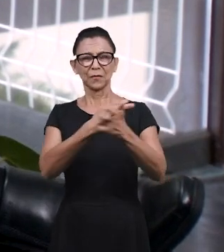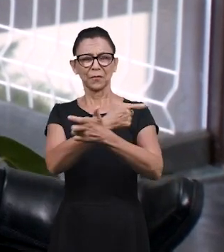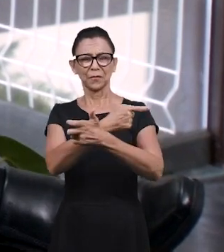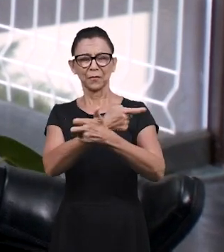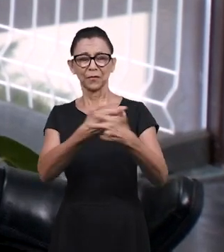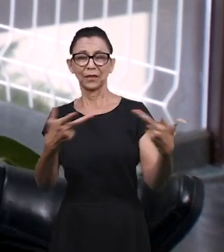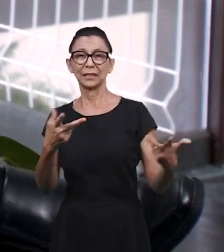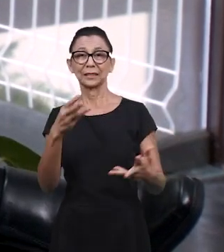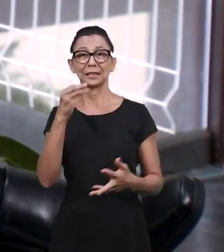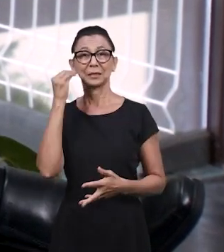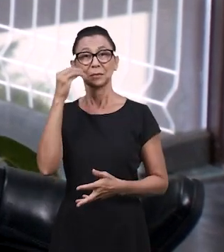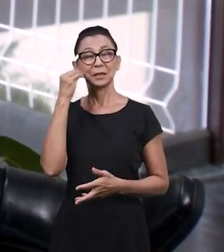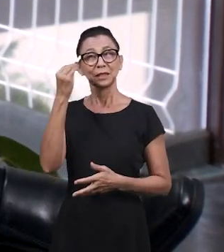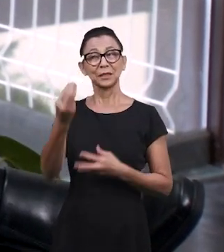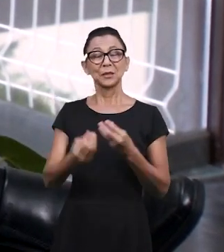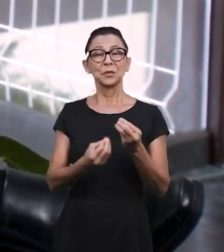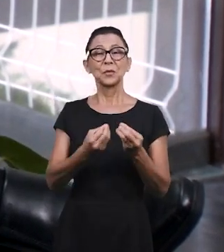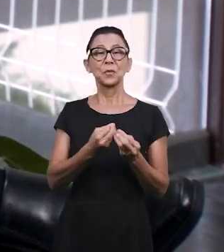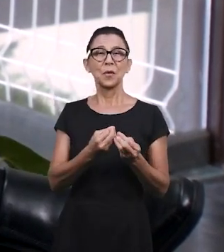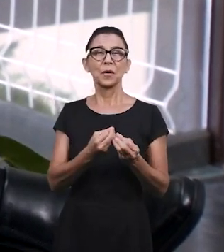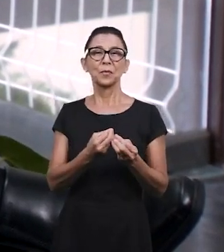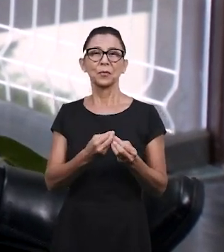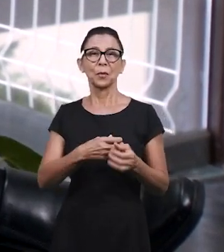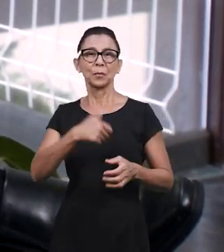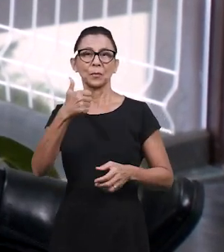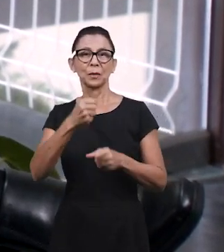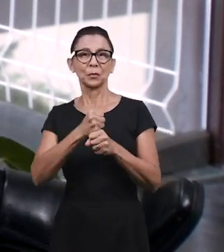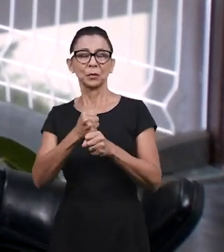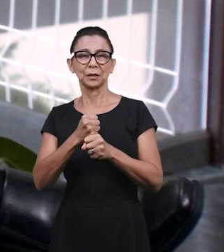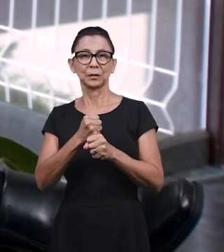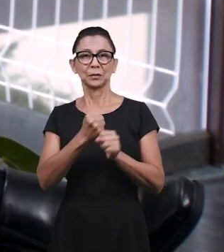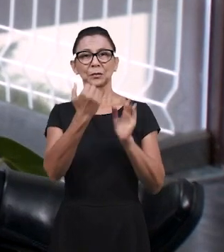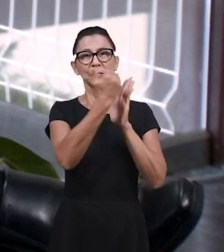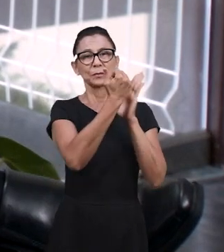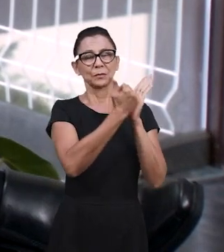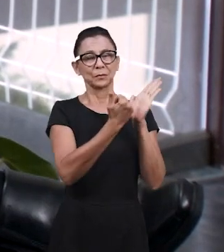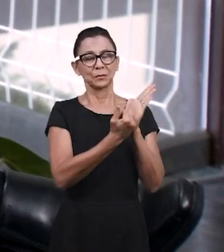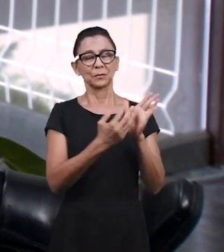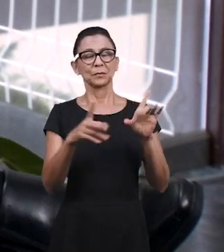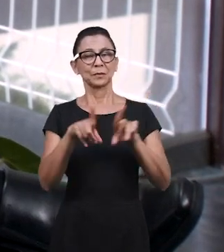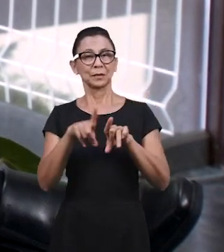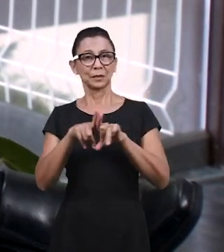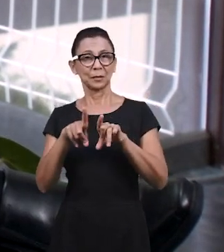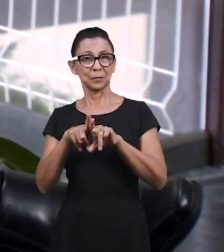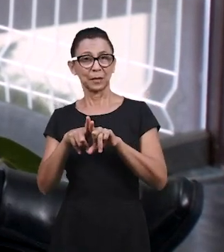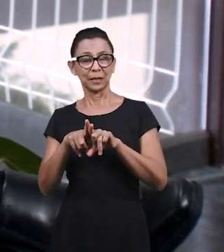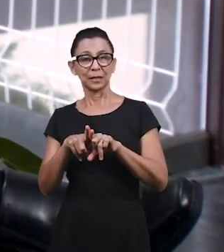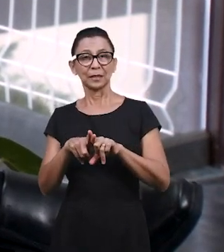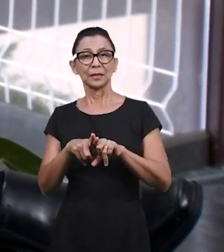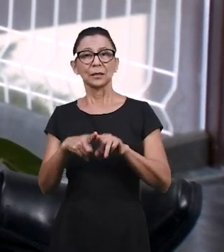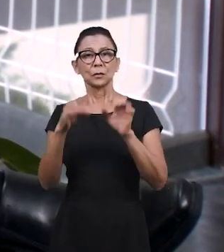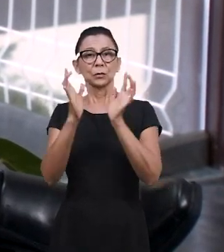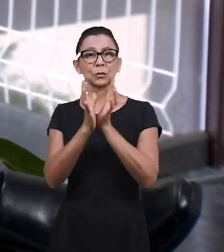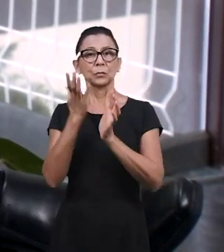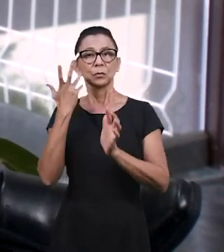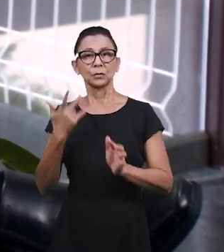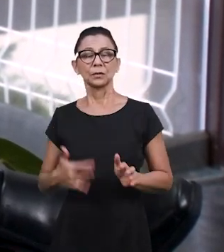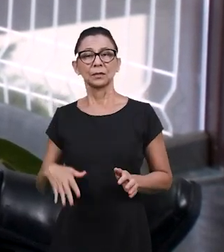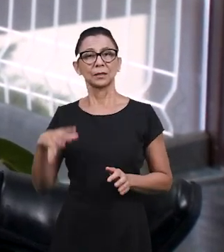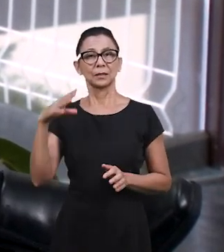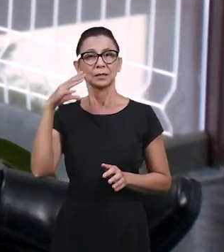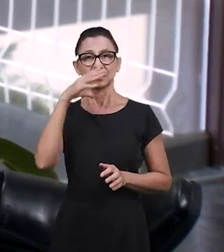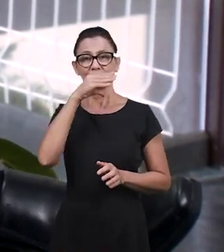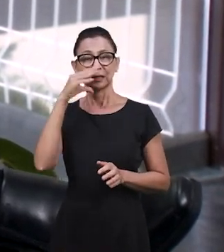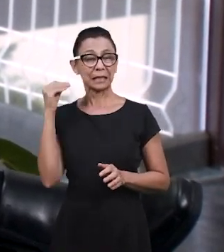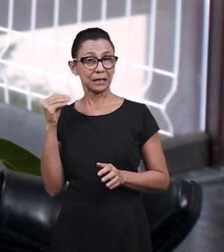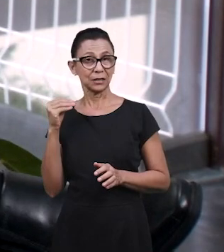Zumak nous présentera à travers différentes expériences comment ça s'est passé cette première année du volet. Et dans l'étude pour les enfants intermédiaires et